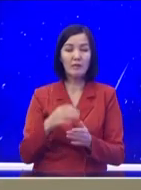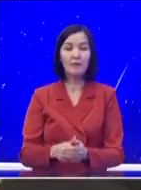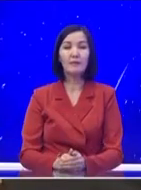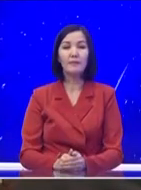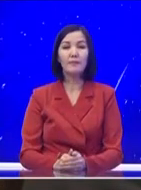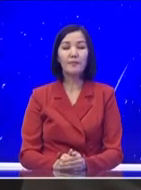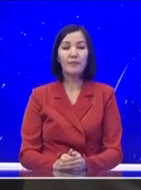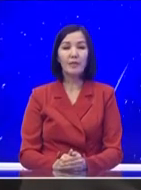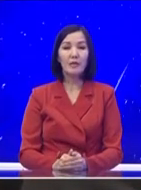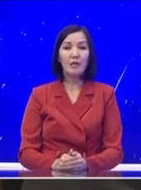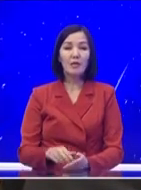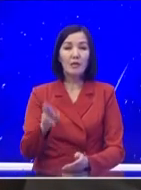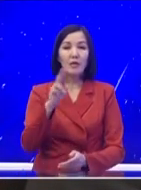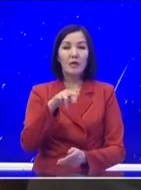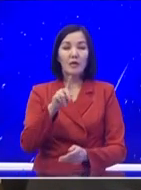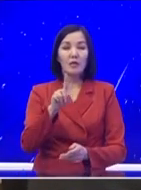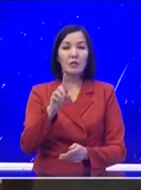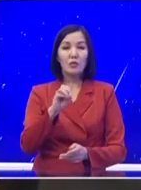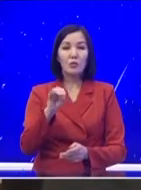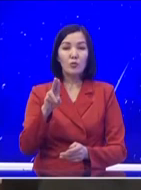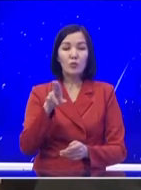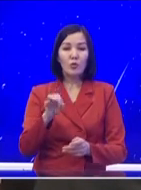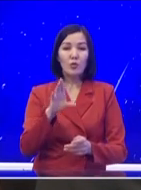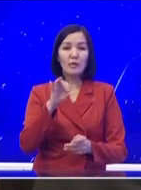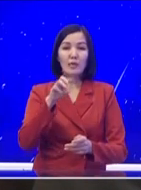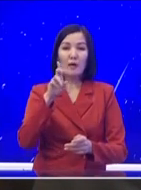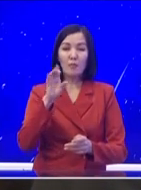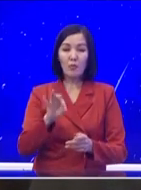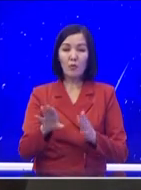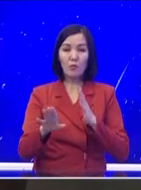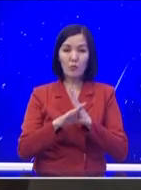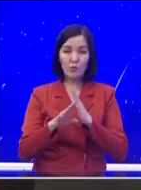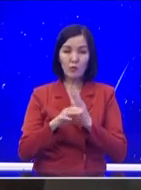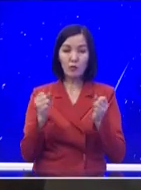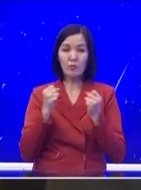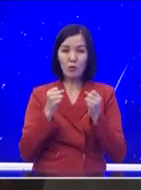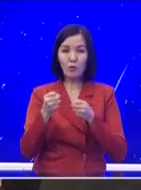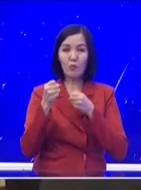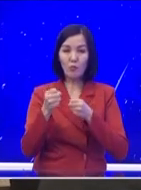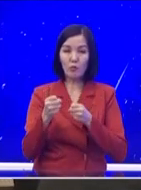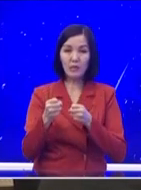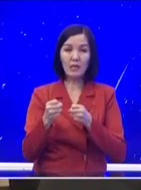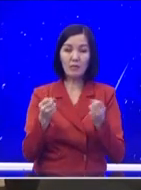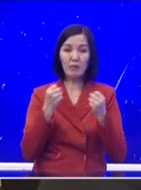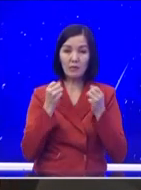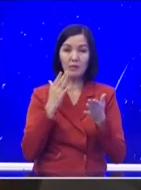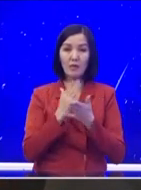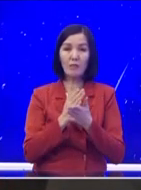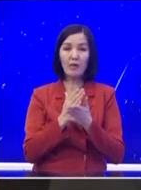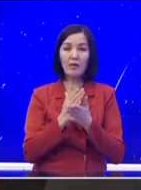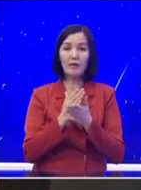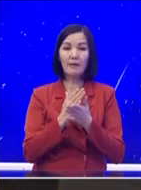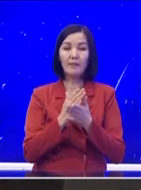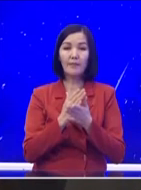үлгірген. Дзюдоистеріміз жақсы орындар көрсетіп отыр. Самбыдан оқушыларымыз жақсы орын көрсетіп отыр. Бокстан күрес көрсетіп отыр.